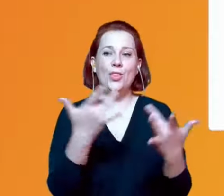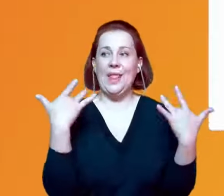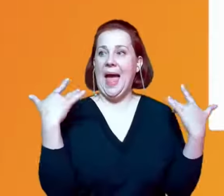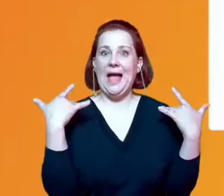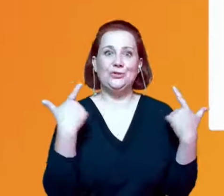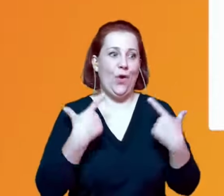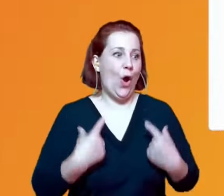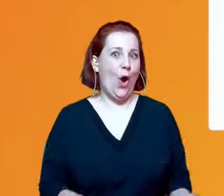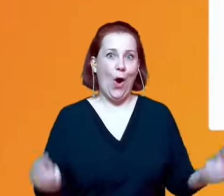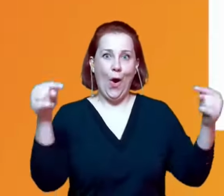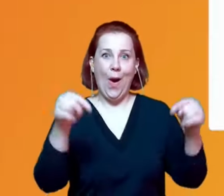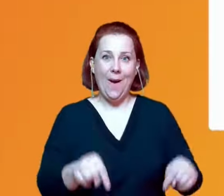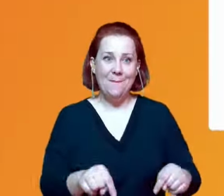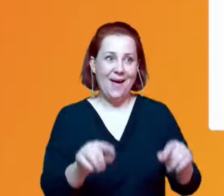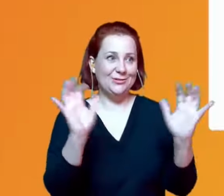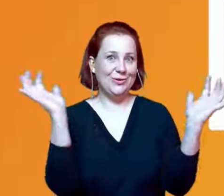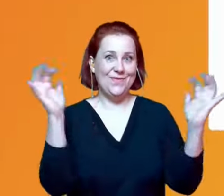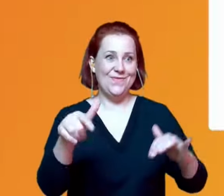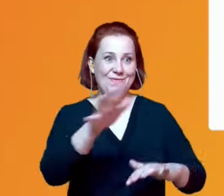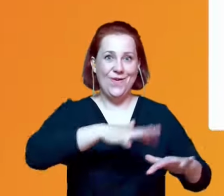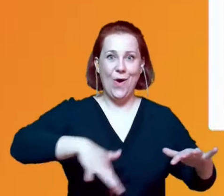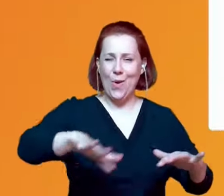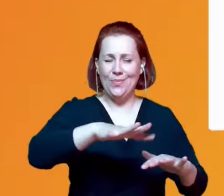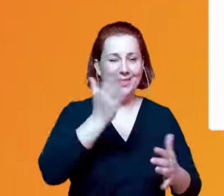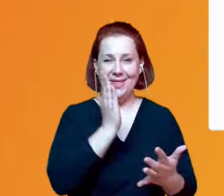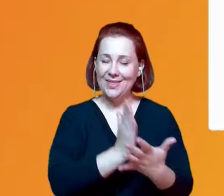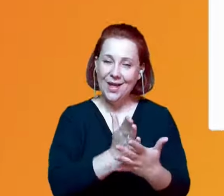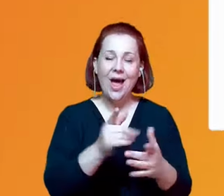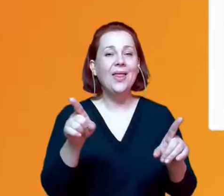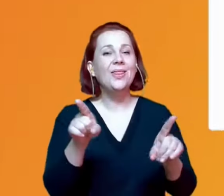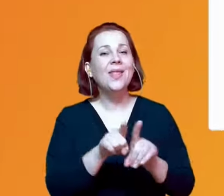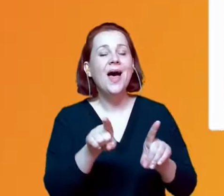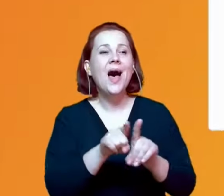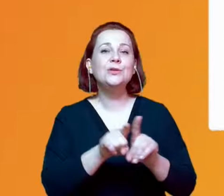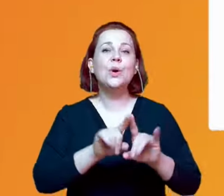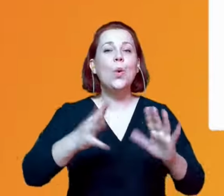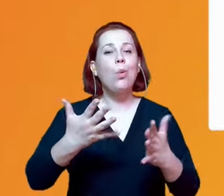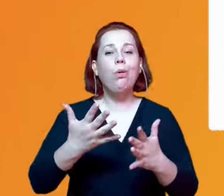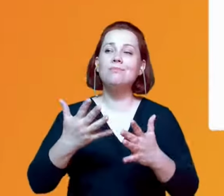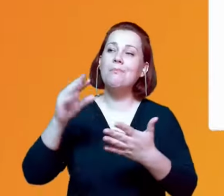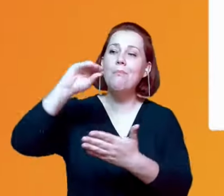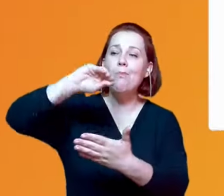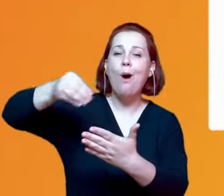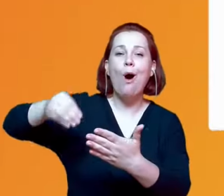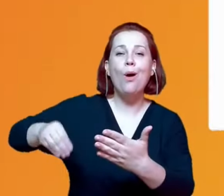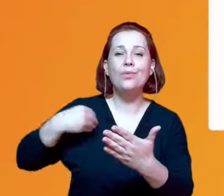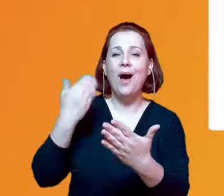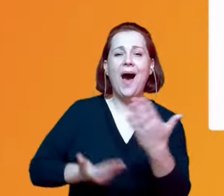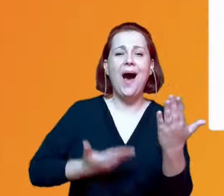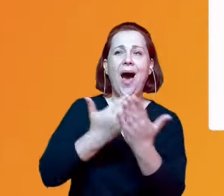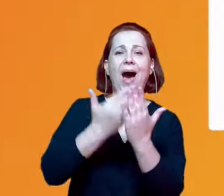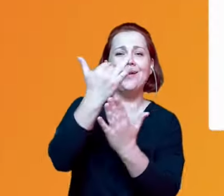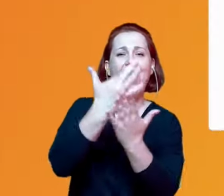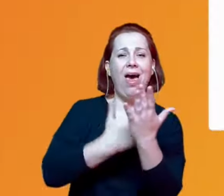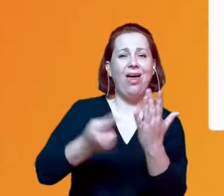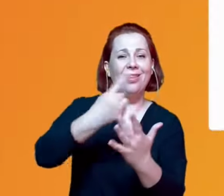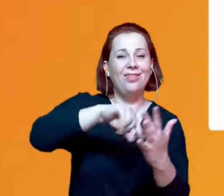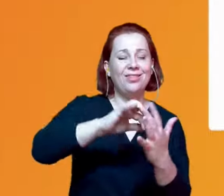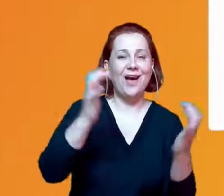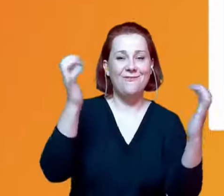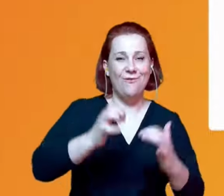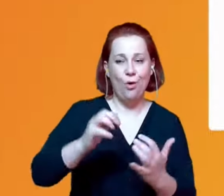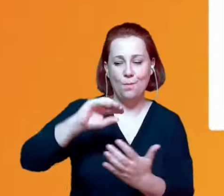podczas forum, ale również o takie symboliczne podpisanie się pod agendą forum. I